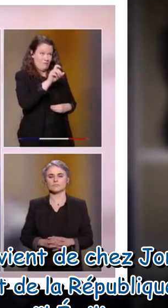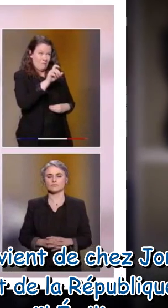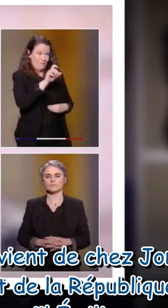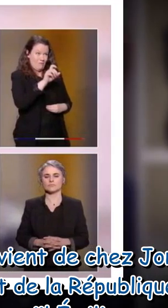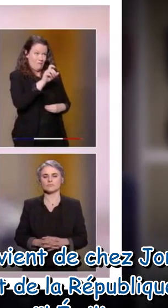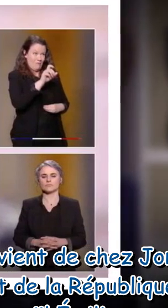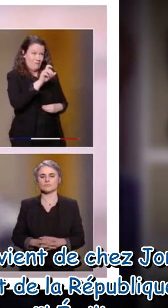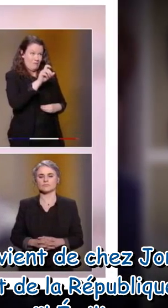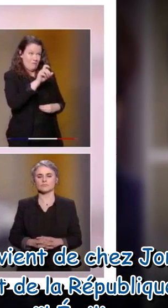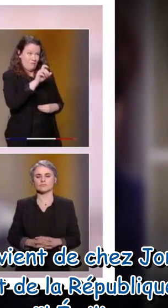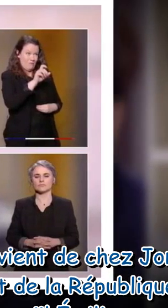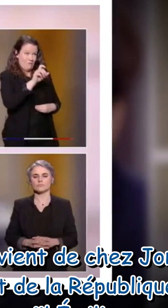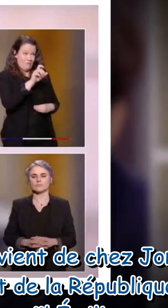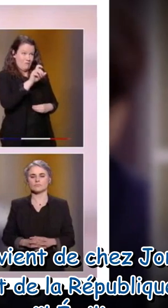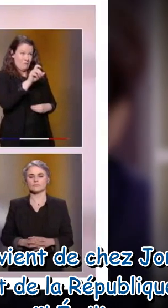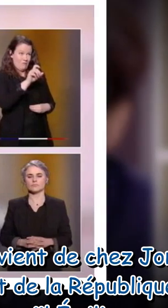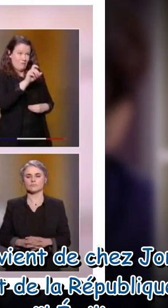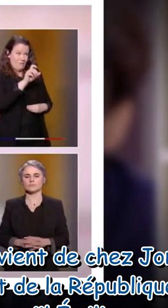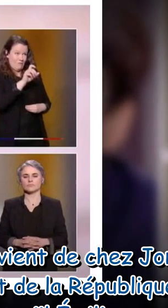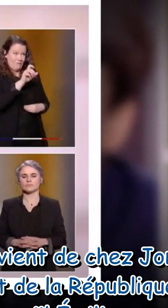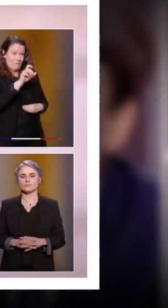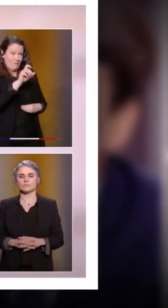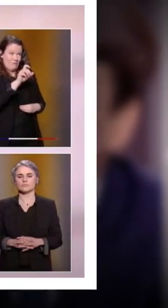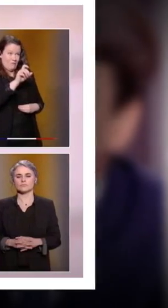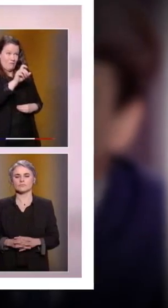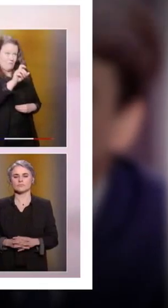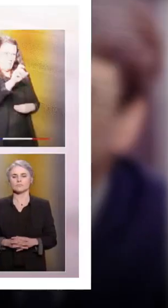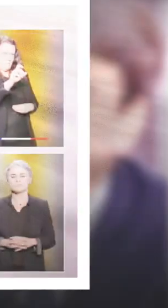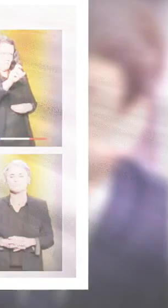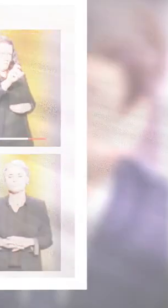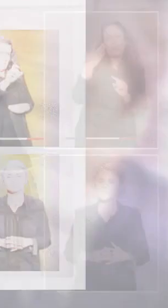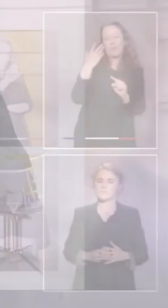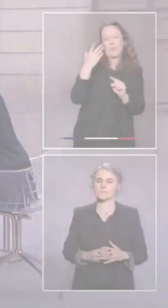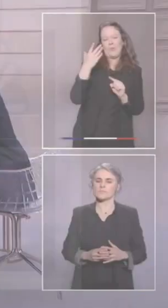a découvert grâce à son ex-conseiller Ismaël Emilien.